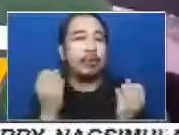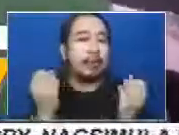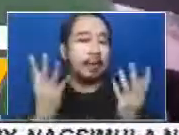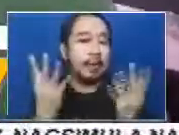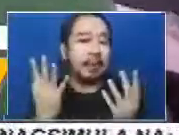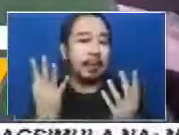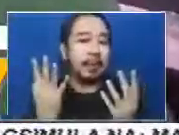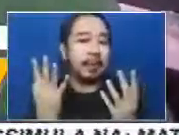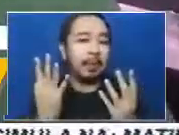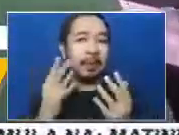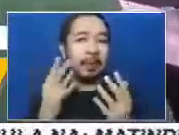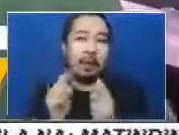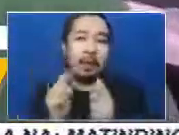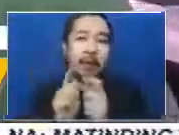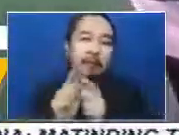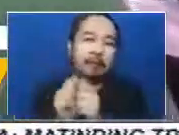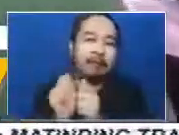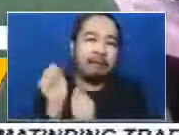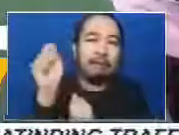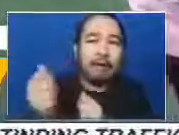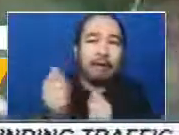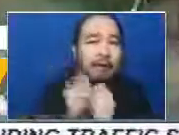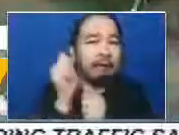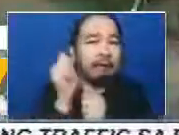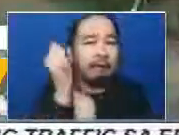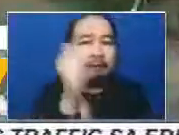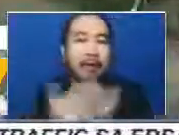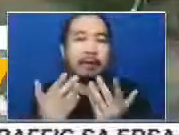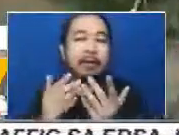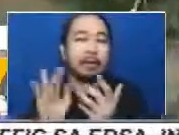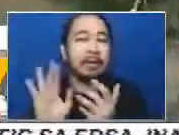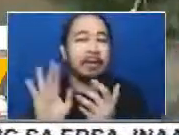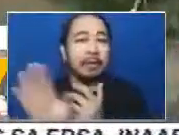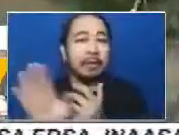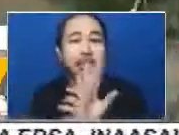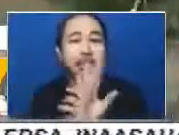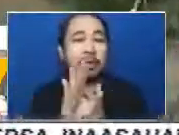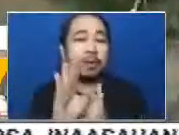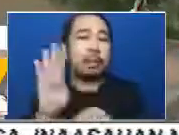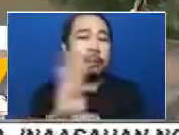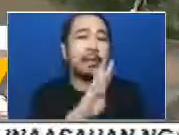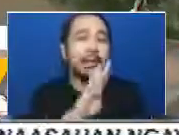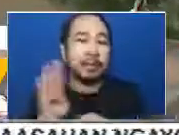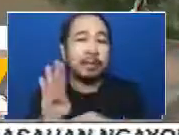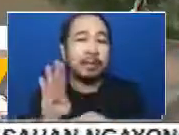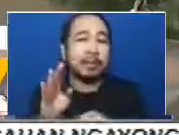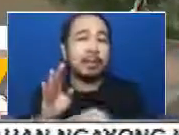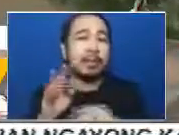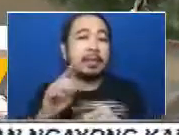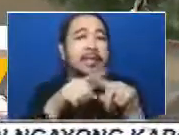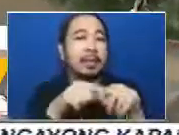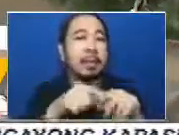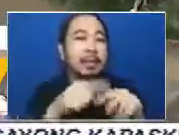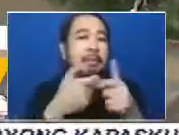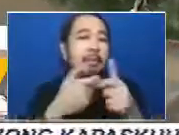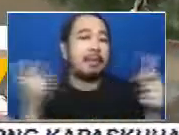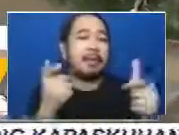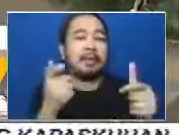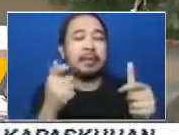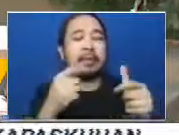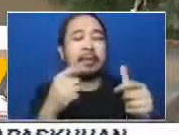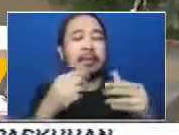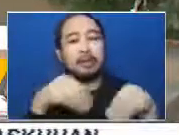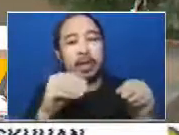consumercare@dti.gov.ph. Oh, so kasali po dyan yung mga yung nabibili online SRP? Kasama po. Oh, lahat okay. ng basic necessities and